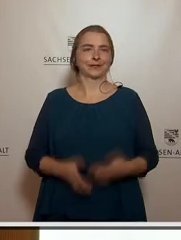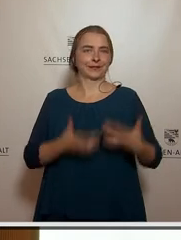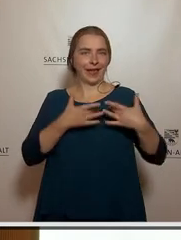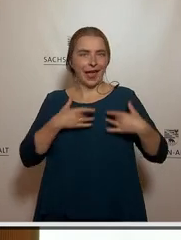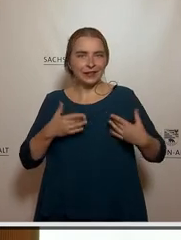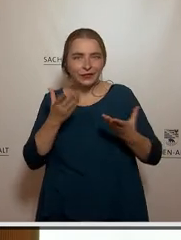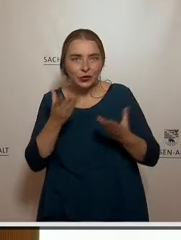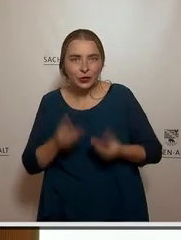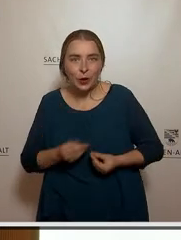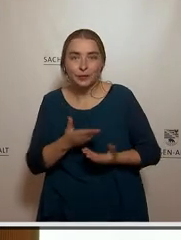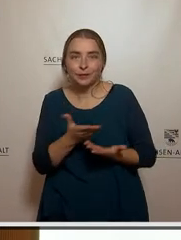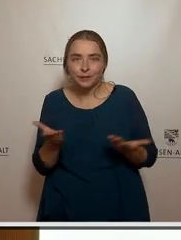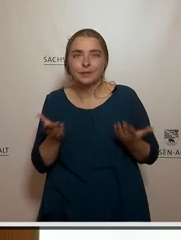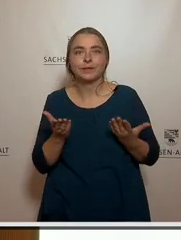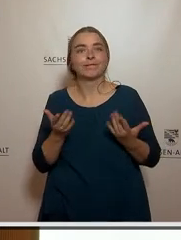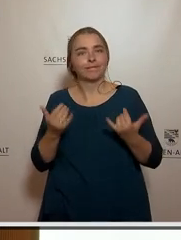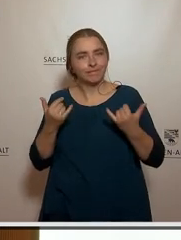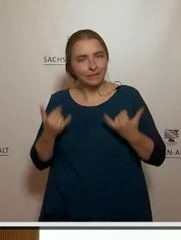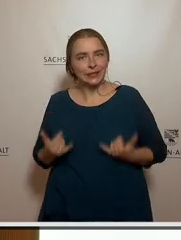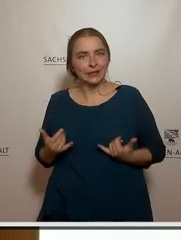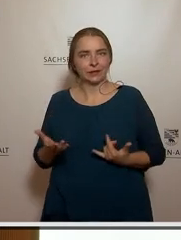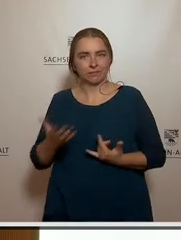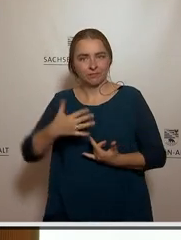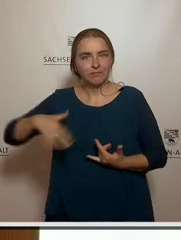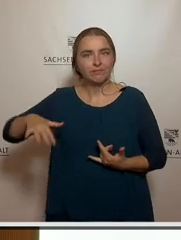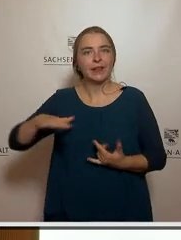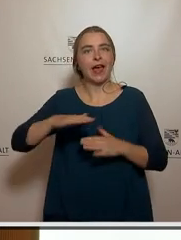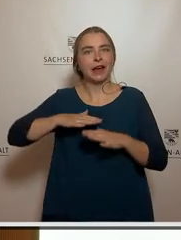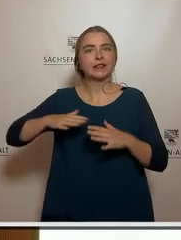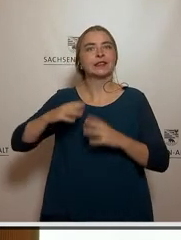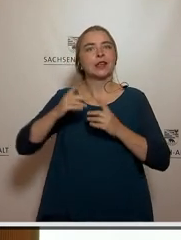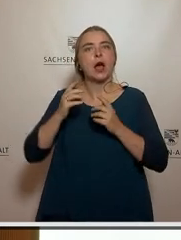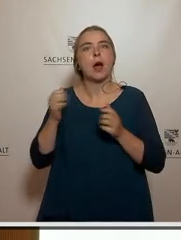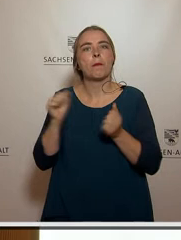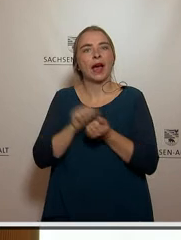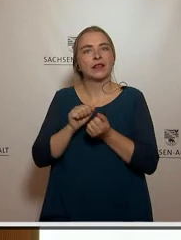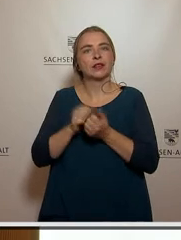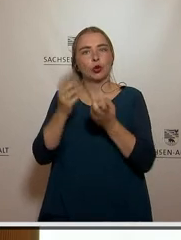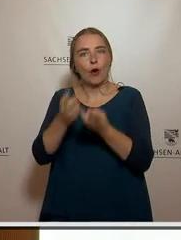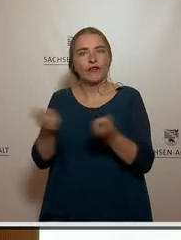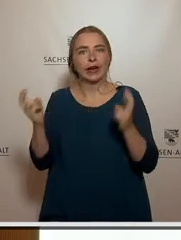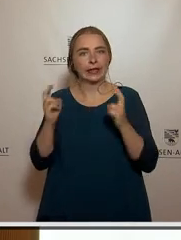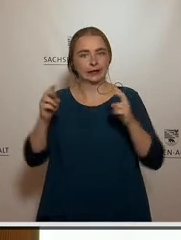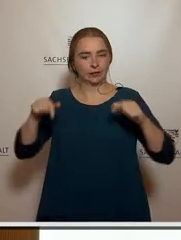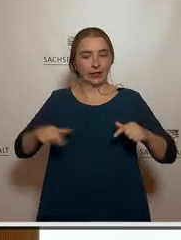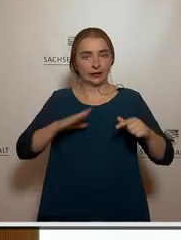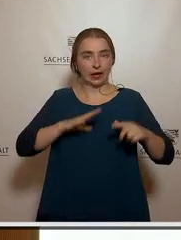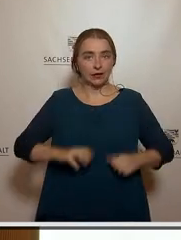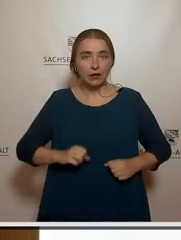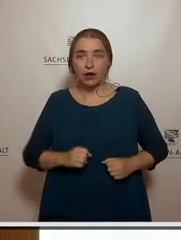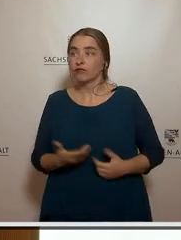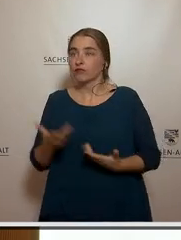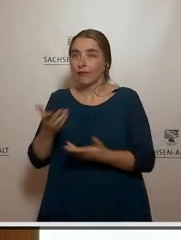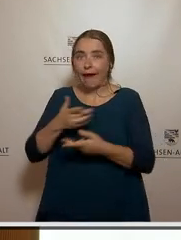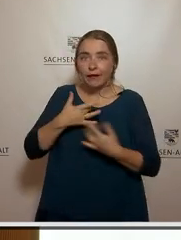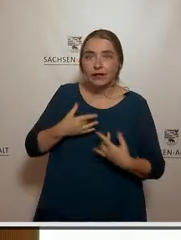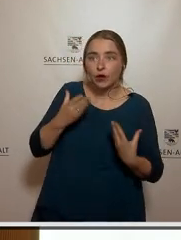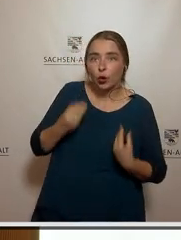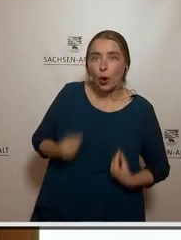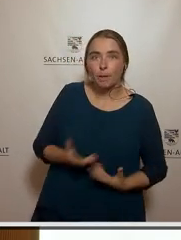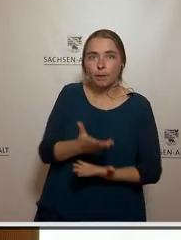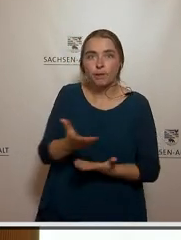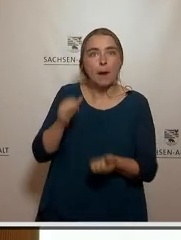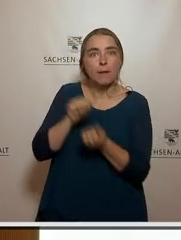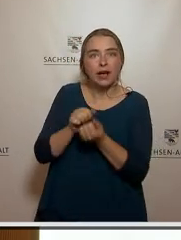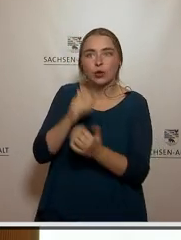Herzlich willkommen in der Landespressekonferenz Sachsen-Anhalt. Ich begrüße alle Kolleginnen und Kollegen hier im Saal und natürlich auch alle, die zugeschaltet sind,